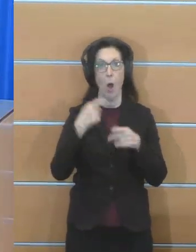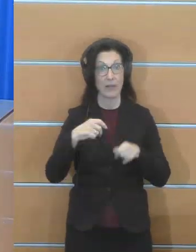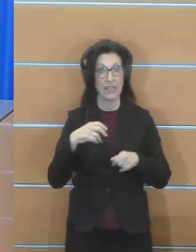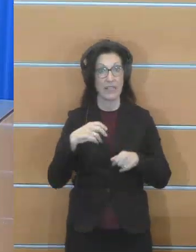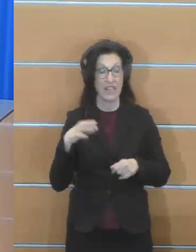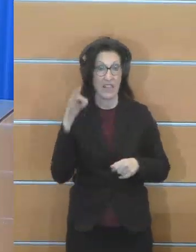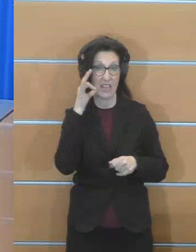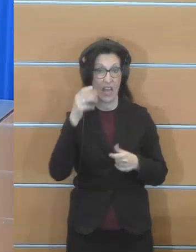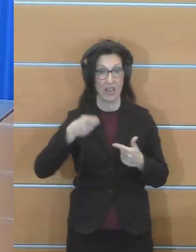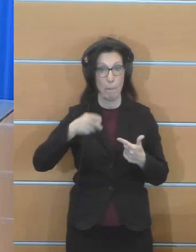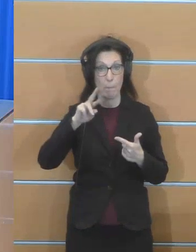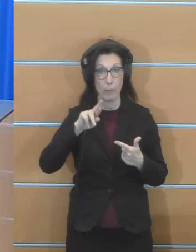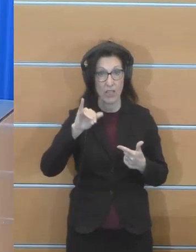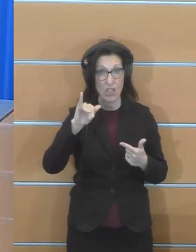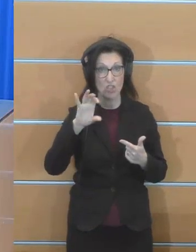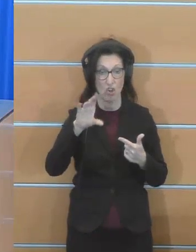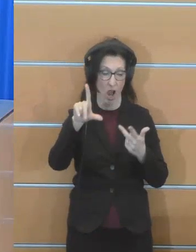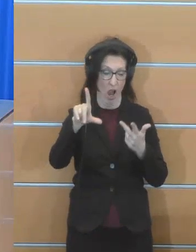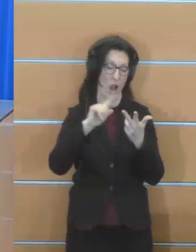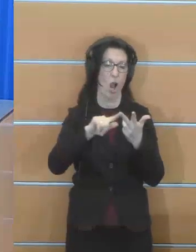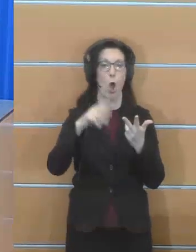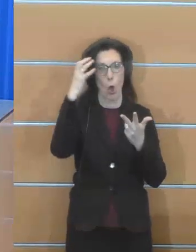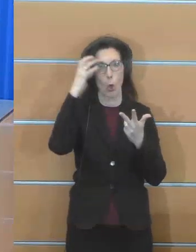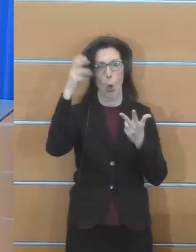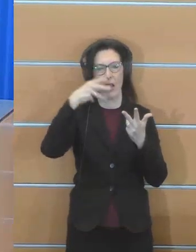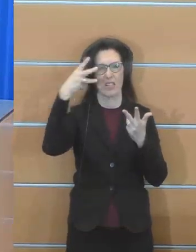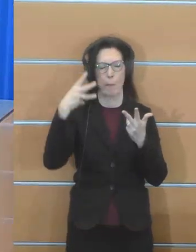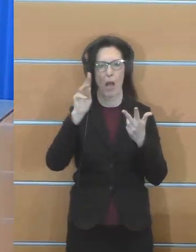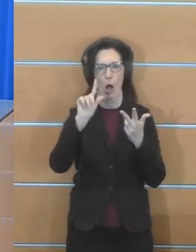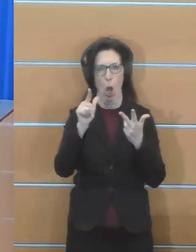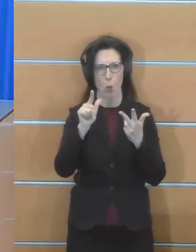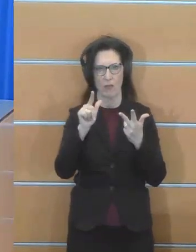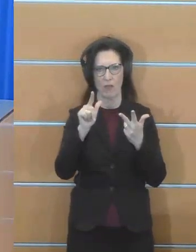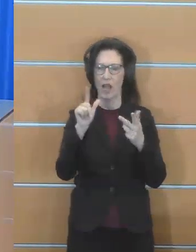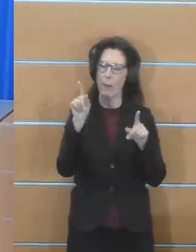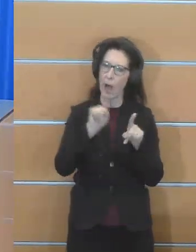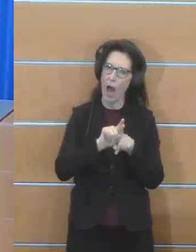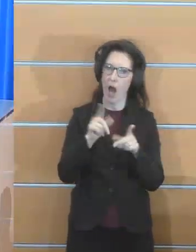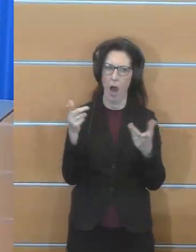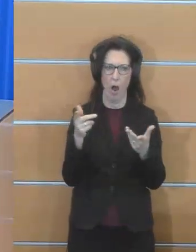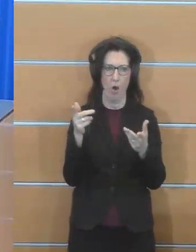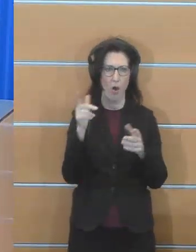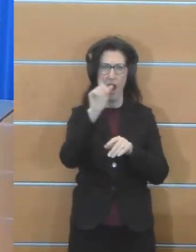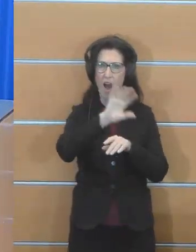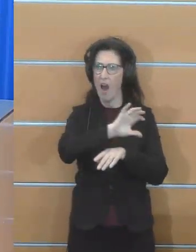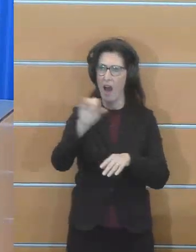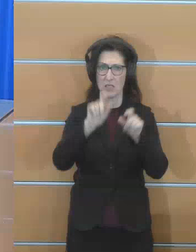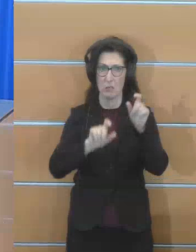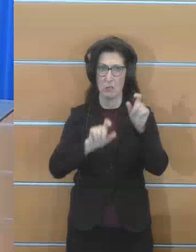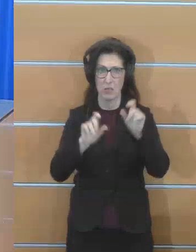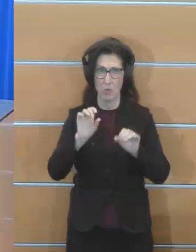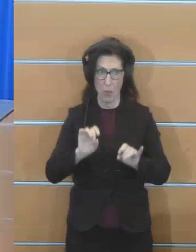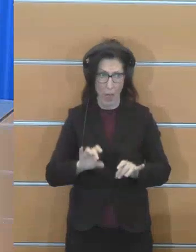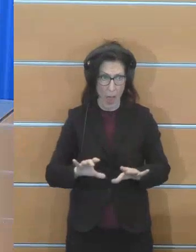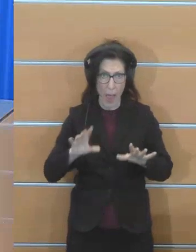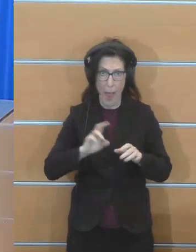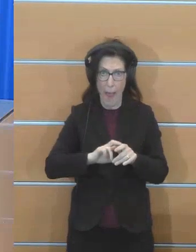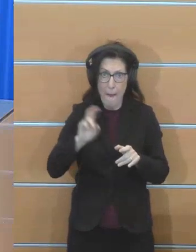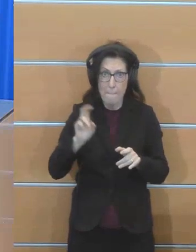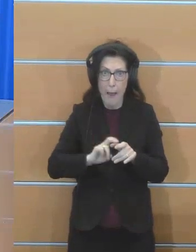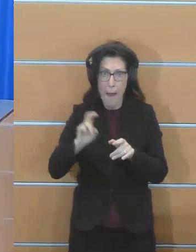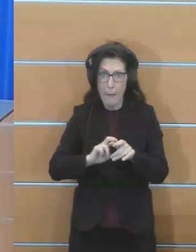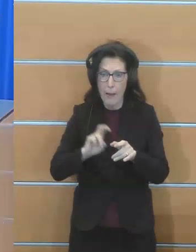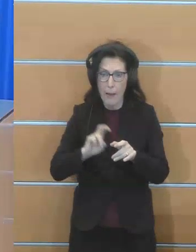aber auch ein freundschaftliches danke an alle die ausgeschieden sind von unserer Seite